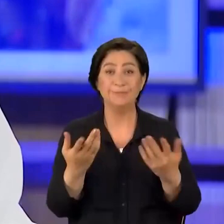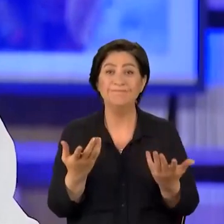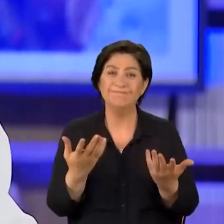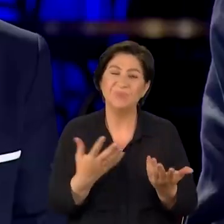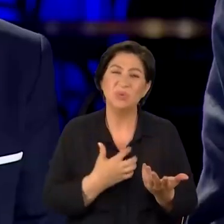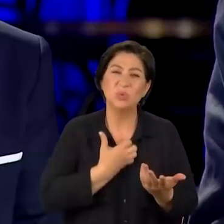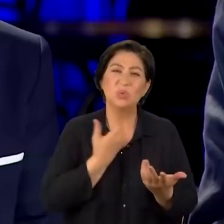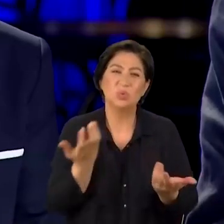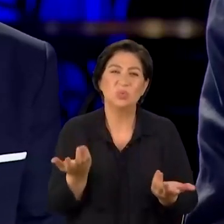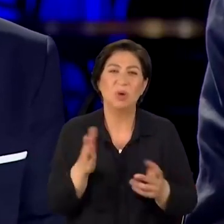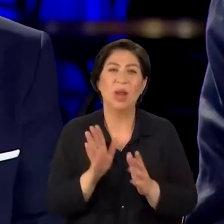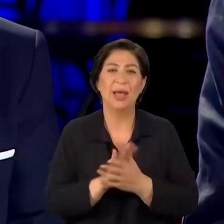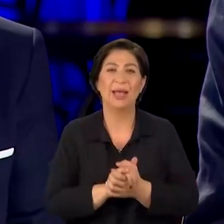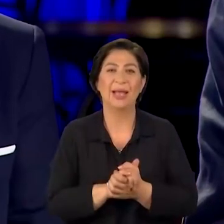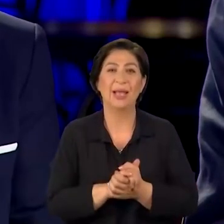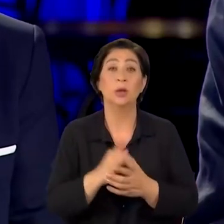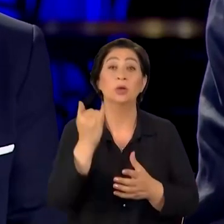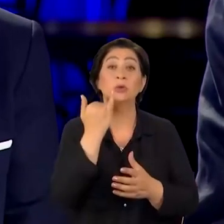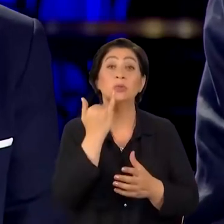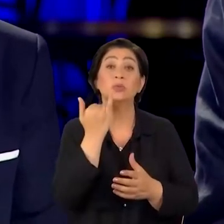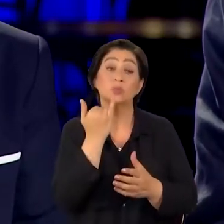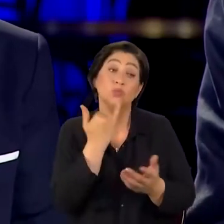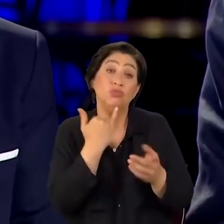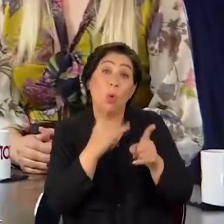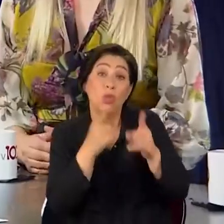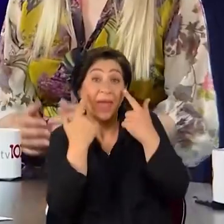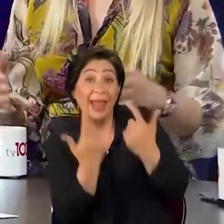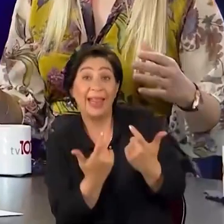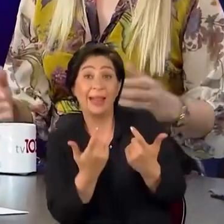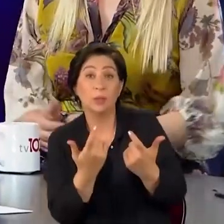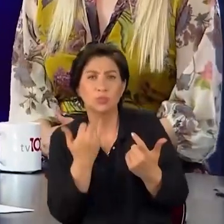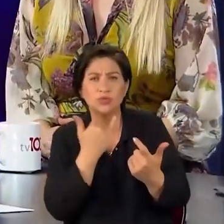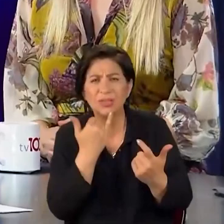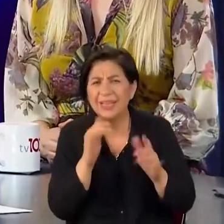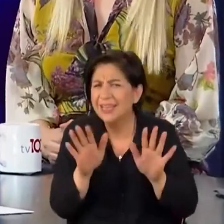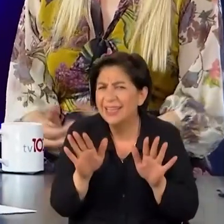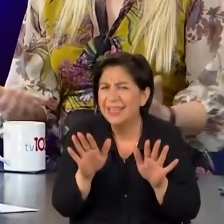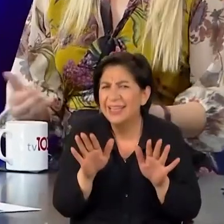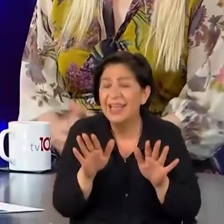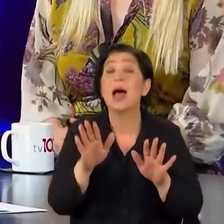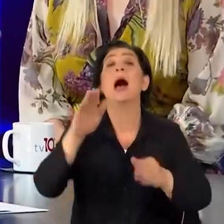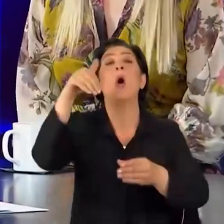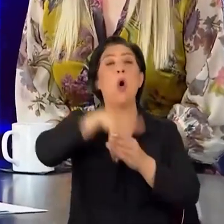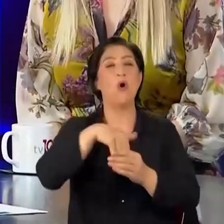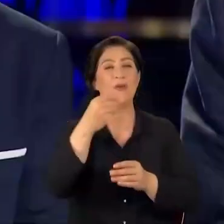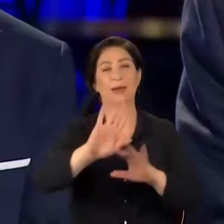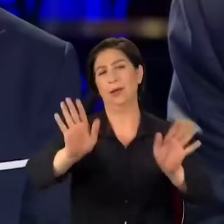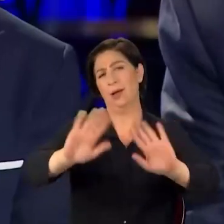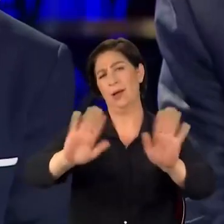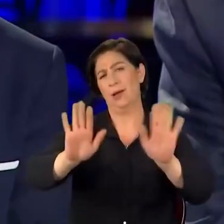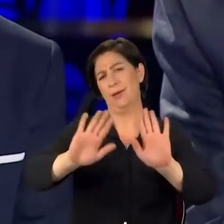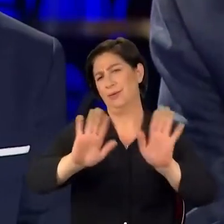yani. Bakın çünkü ben... müşteri o ama, pardon. Müşteri onunla ilgileniyor. Tabii, hangi müşteri? Bir dakika. Seçmen. Hayır, ben